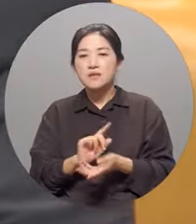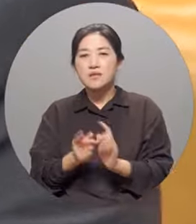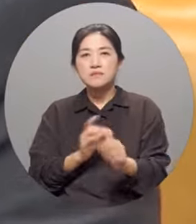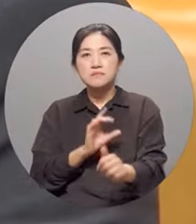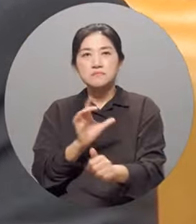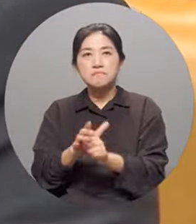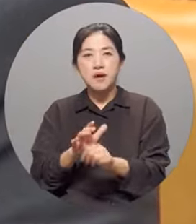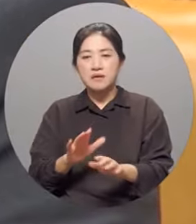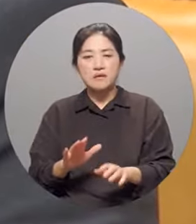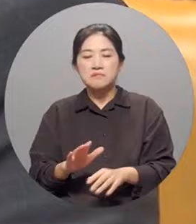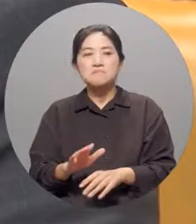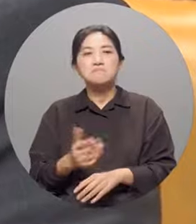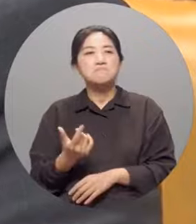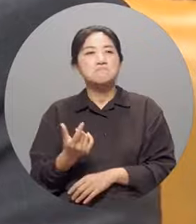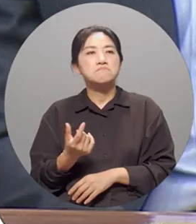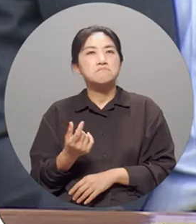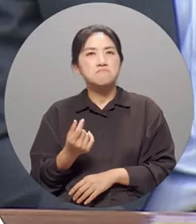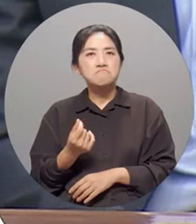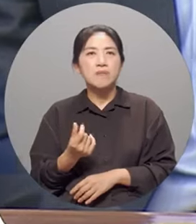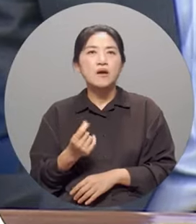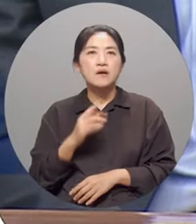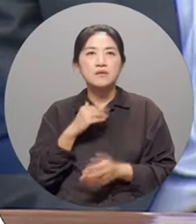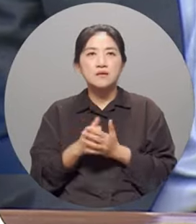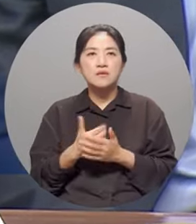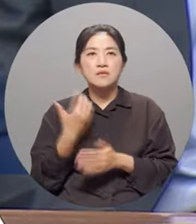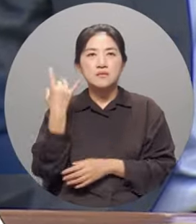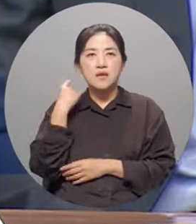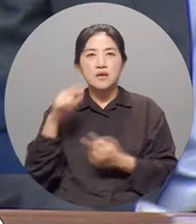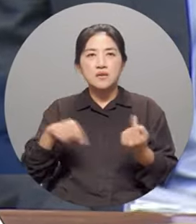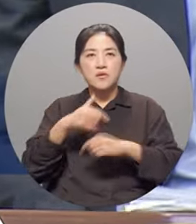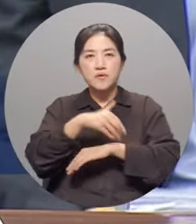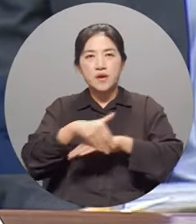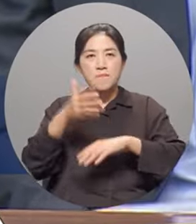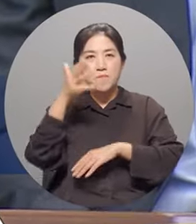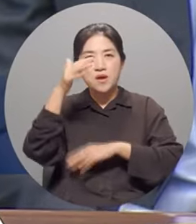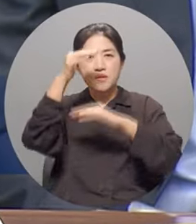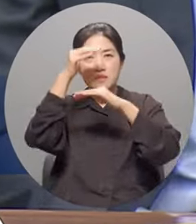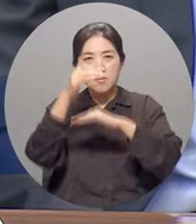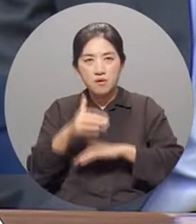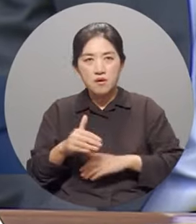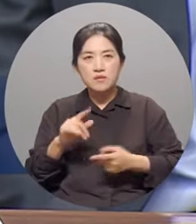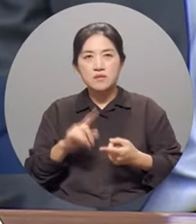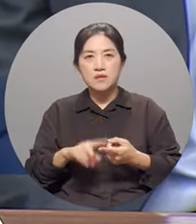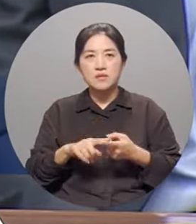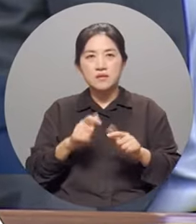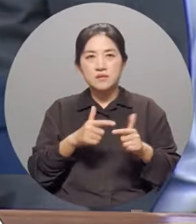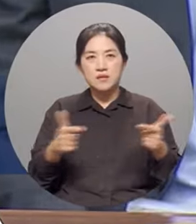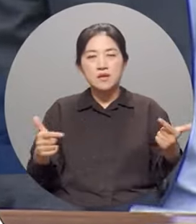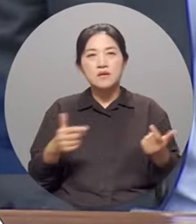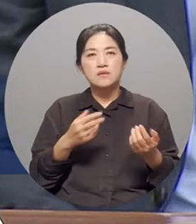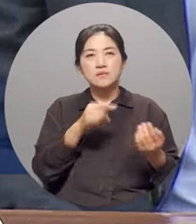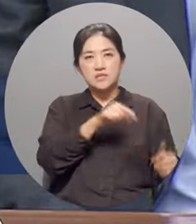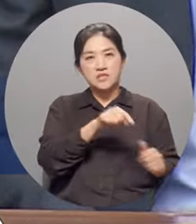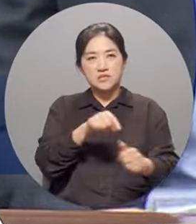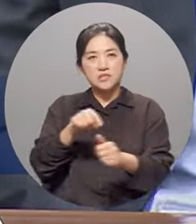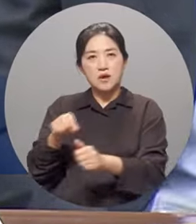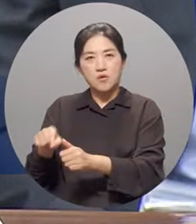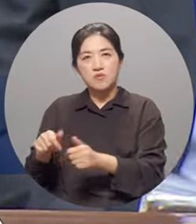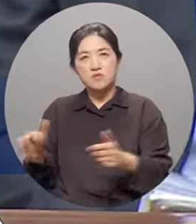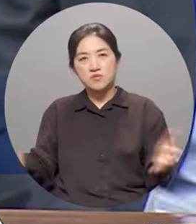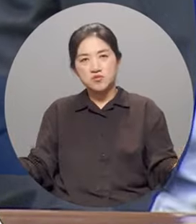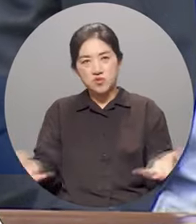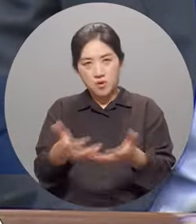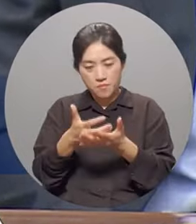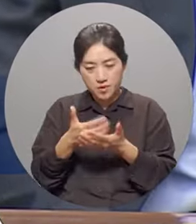의혹을 부인 제가 기본적으로 경영계획의 방향이나 내용이나 이런데 대해서는 다양한 형들로 지시를 했고 그걸